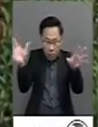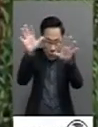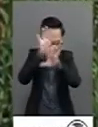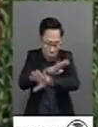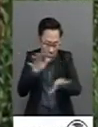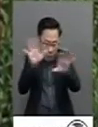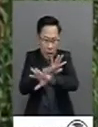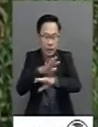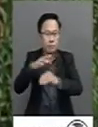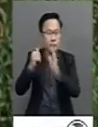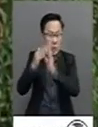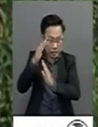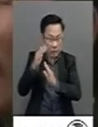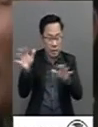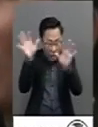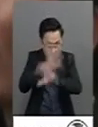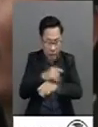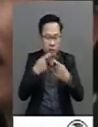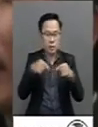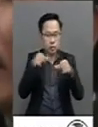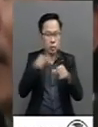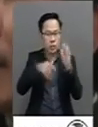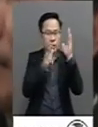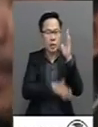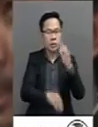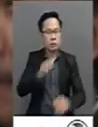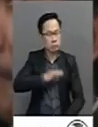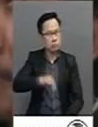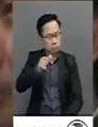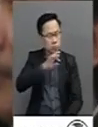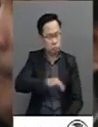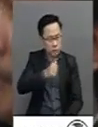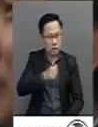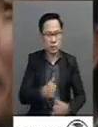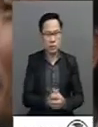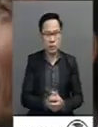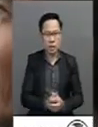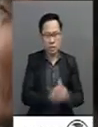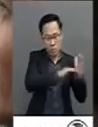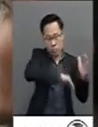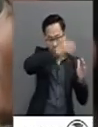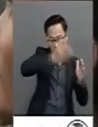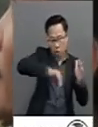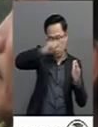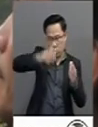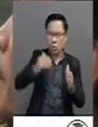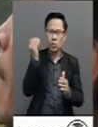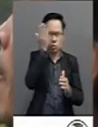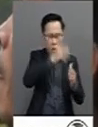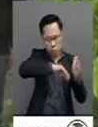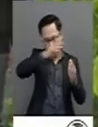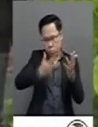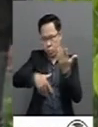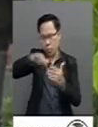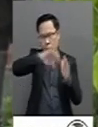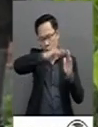อกทางภาคเหนือแต่เราอยู่ใต้นะคะคุณสีดาก็เลยเรียกว่าได้บรรยากาศอีกแบบนึงเลยนะคะเหมือนกุ้ยหลินเลยค่ะขณะเดียวกันนะคะสภาพอากาศค่ะยัง